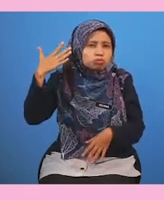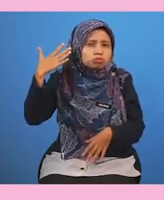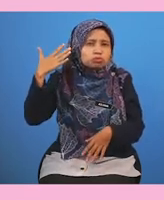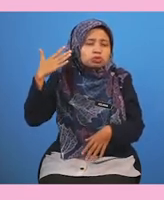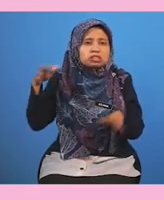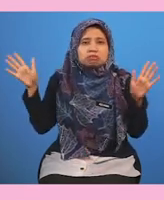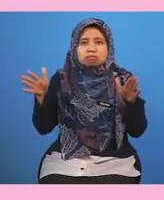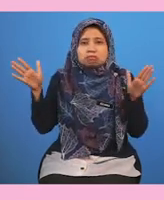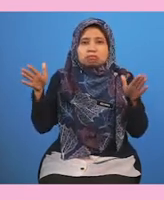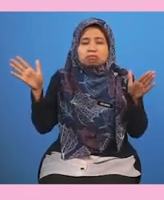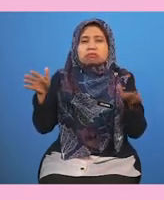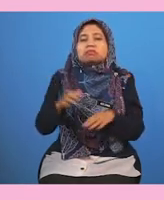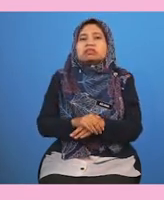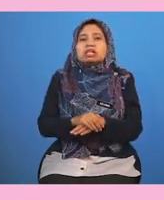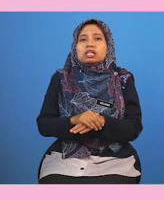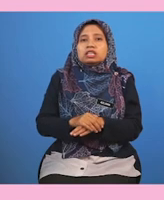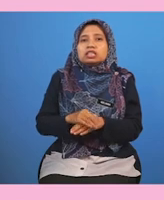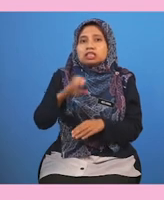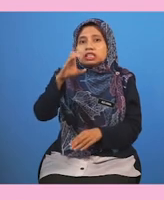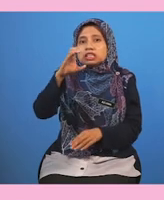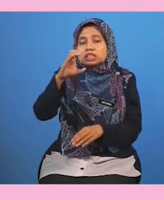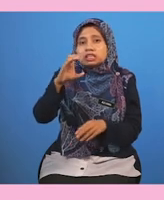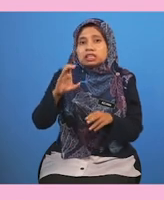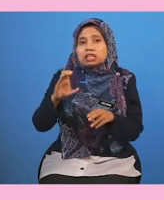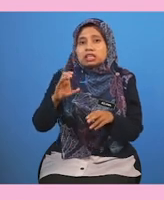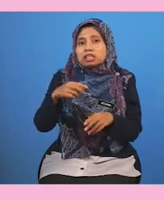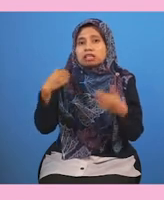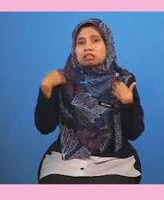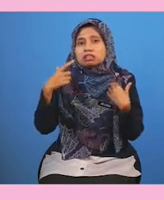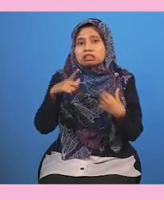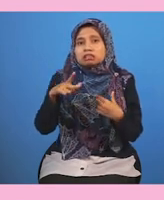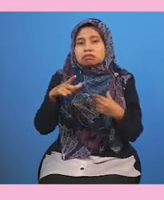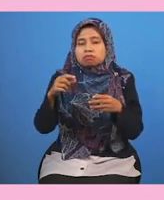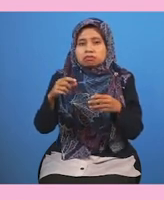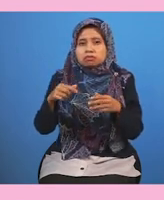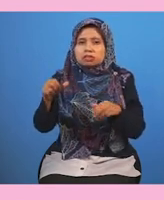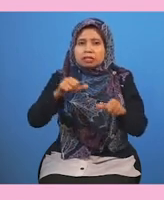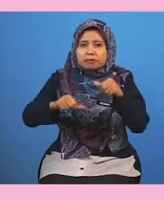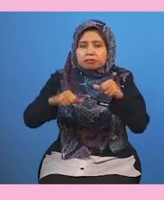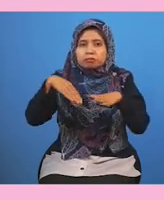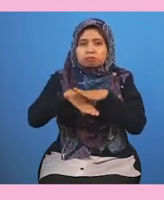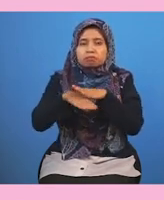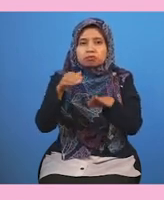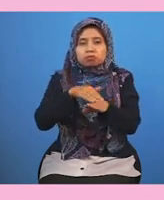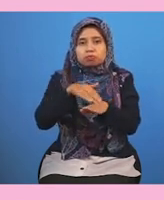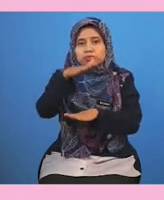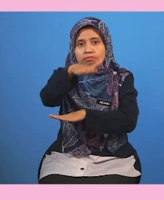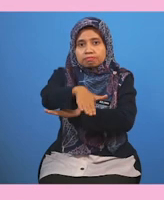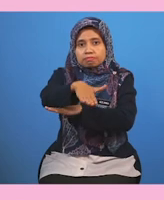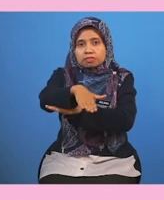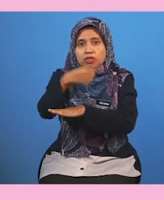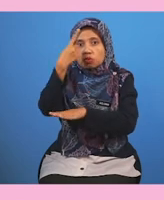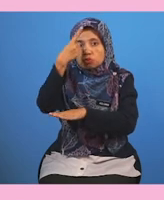menggeserkan kepaknya. Cengkerik sejenis nocturnal iaitu aktif pada waktu malam.